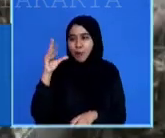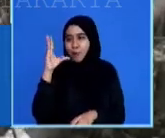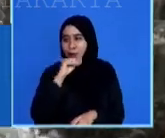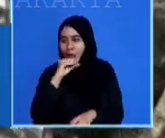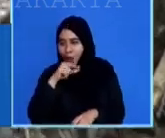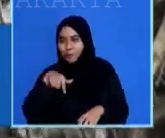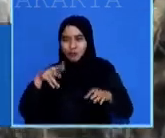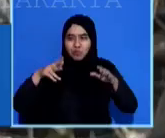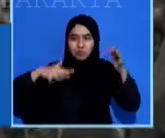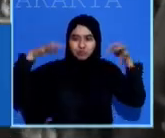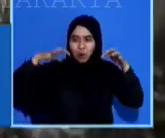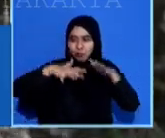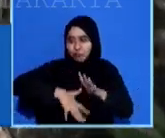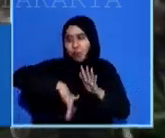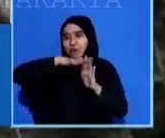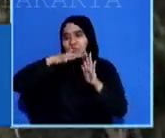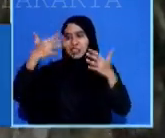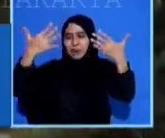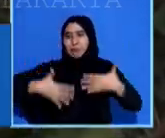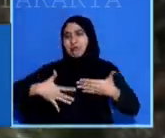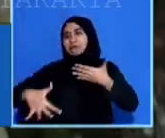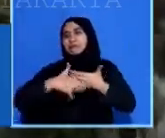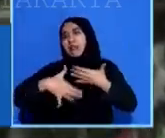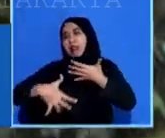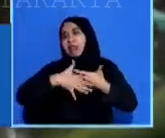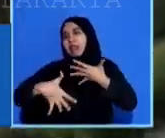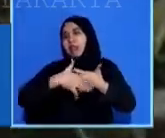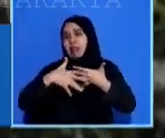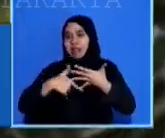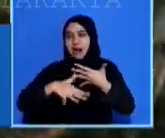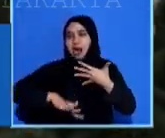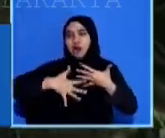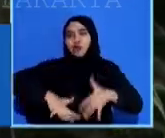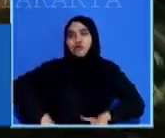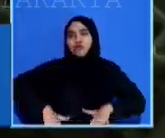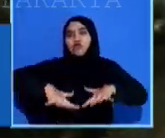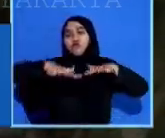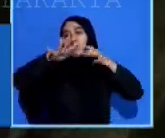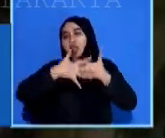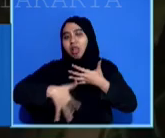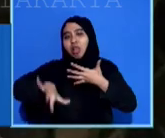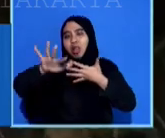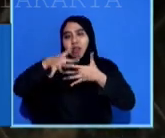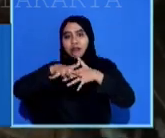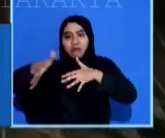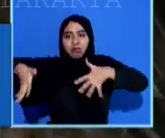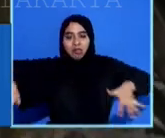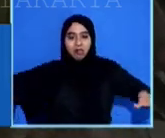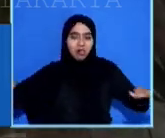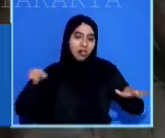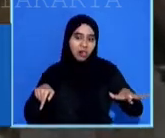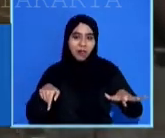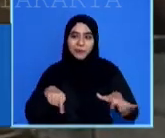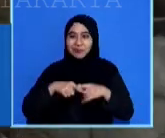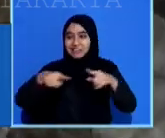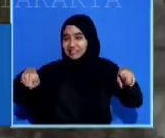gerak menjing tersumbat material rumpun bambu dan mengakibatkan air meluap ke sisi kanan dan kiri bendung hingga menyebabkan sejumlah lahan pertanian